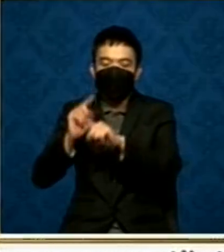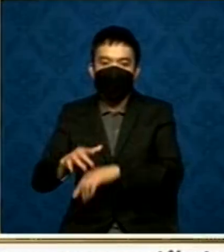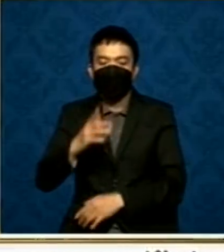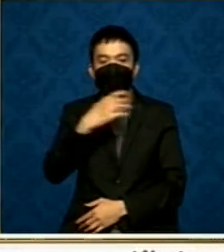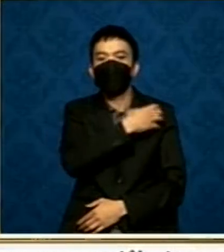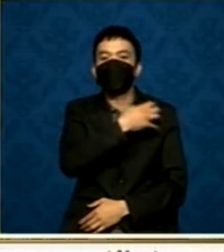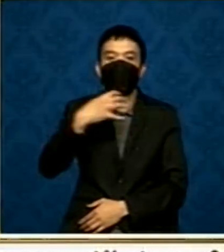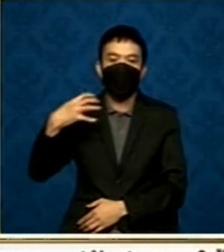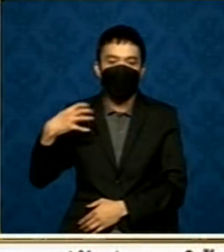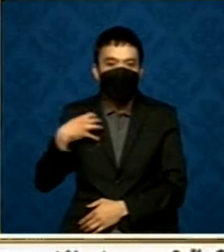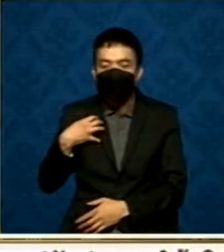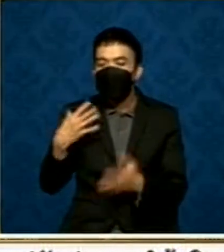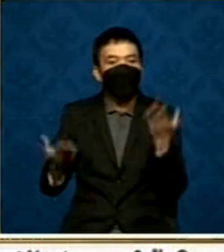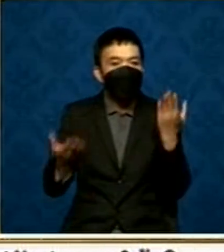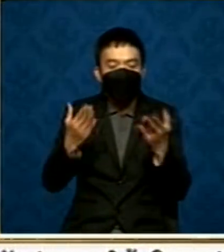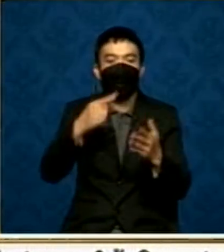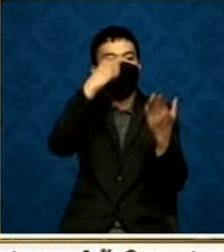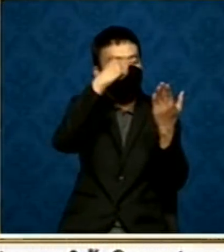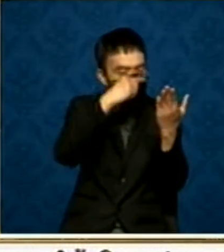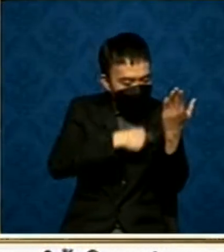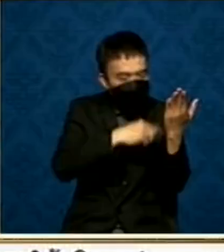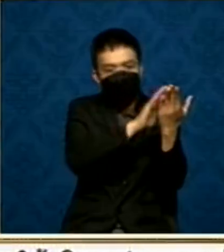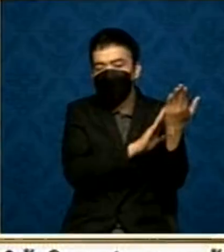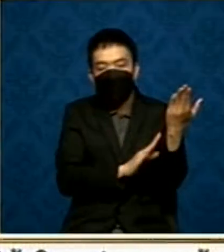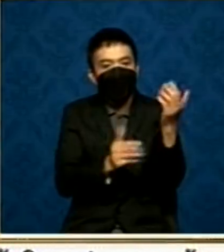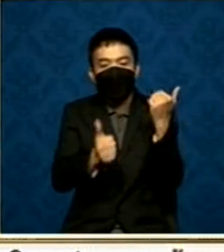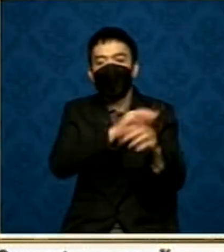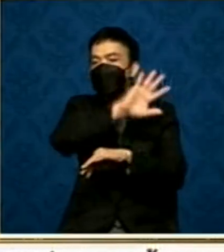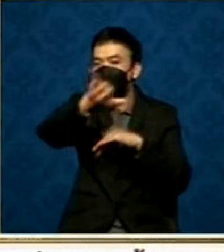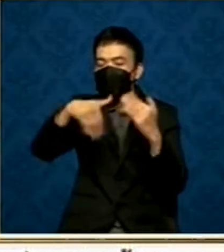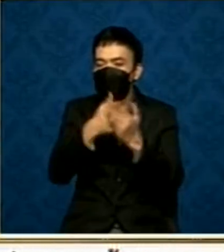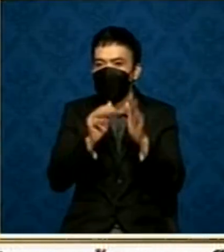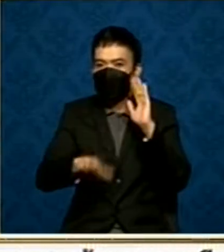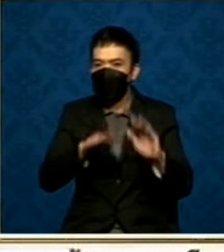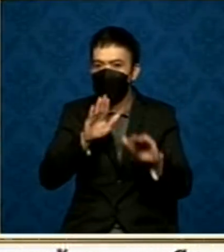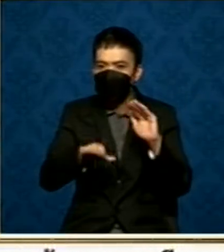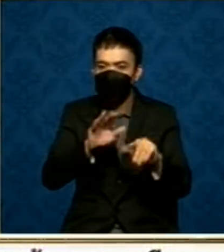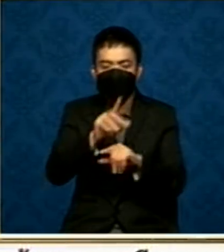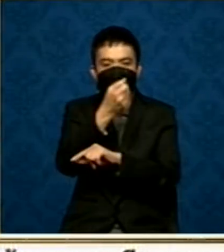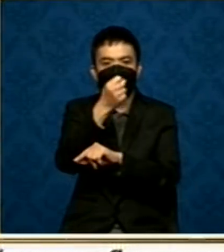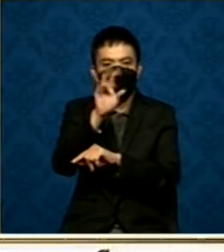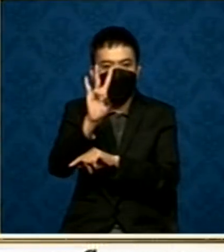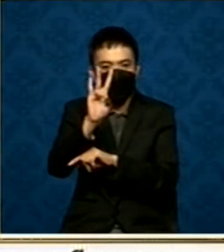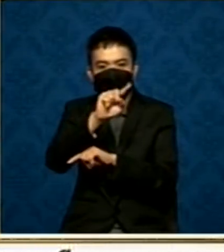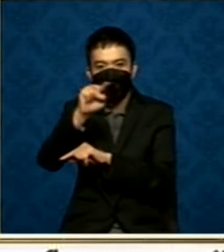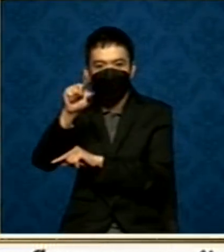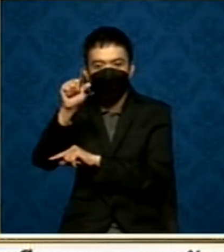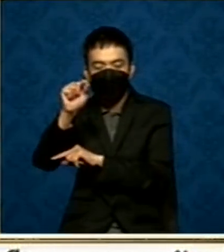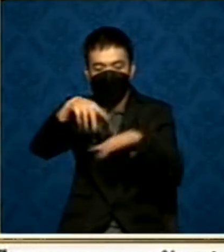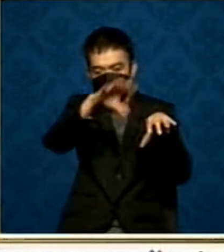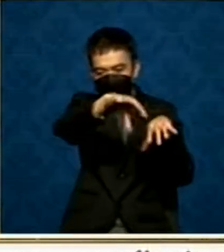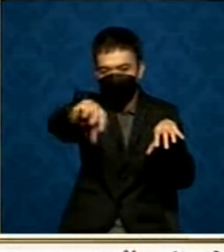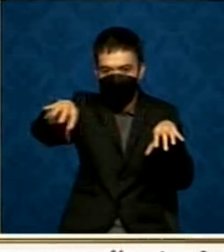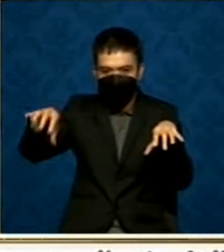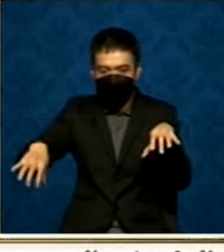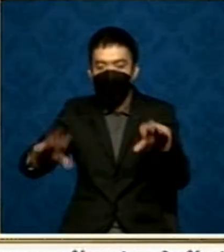ธินด้วย และของหน่วยงานไยด้วย ทั้งหมดรวมไปและประมาณ 17 เดิ ถ 20 อ concealerที่กัน